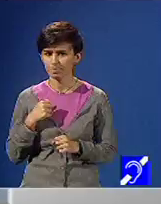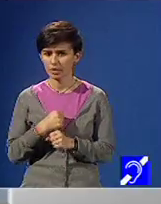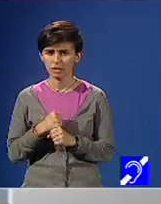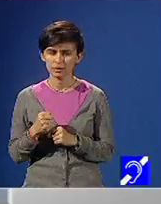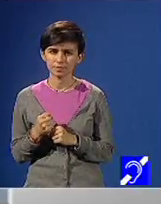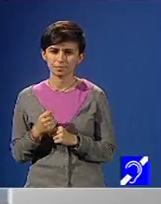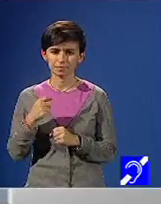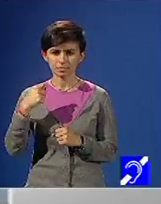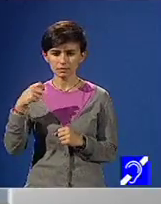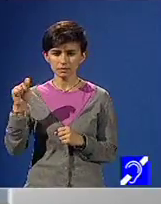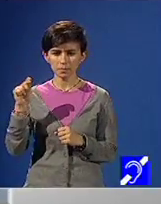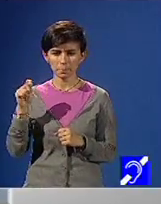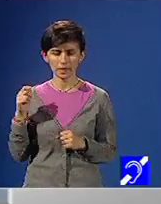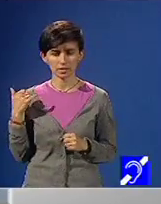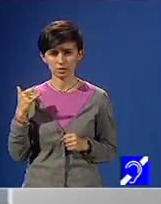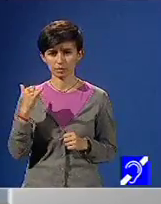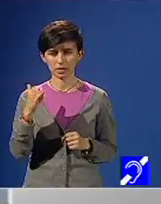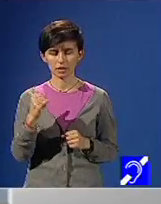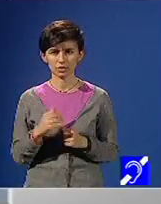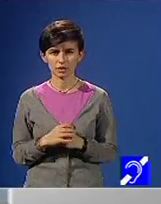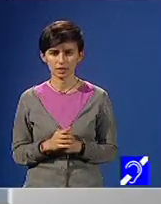costisitoare fiecare deplasare.